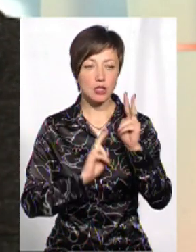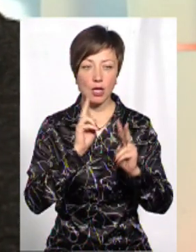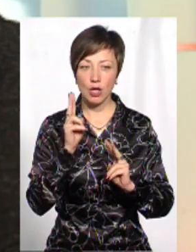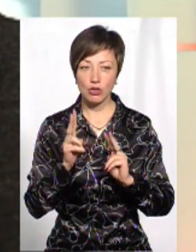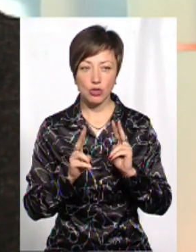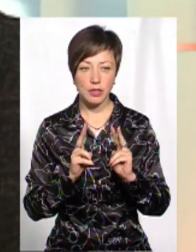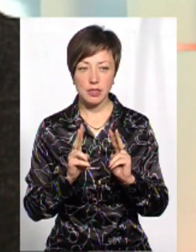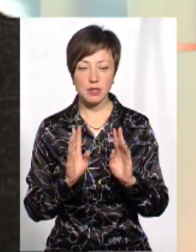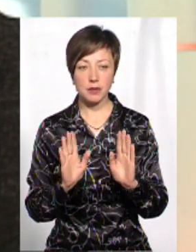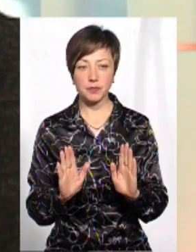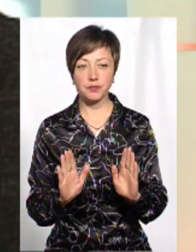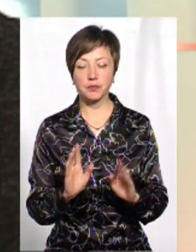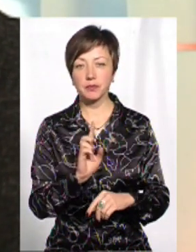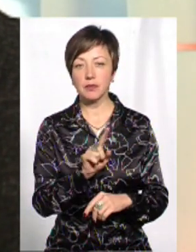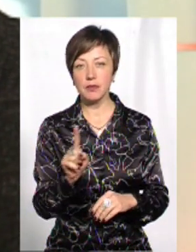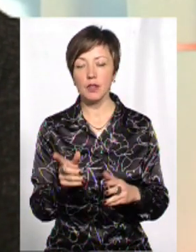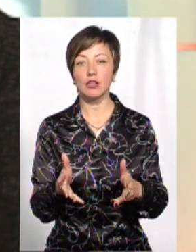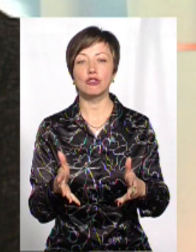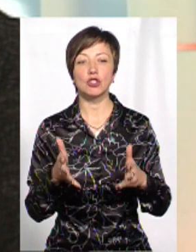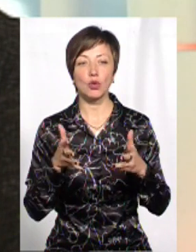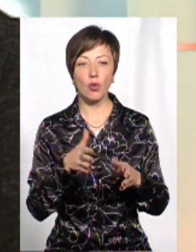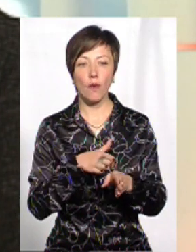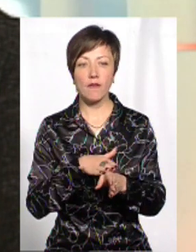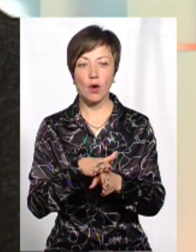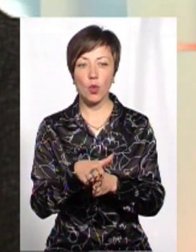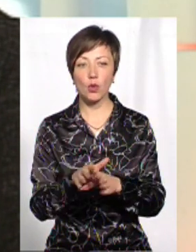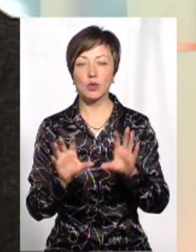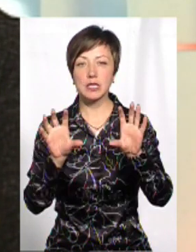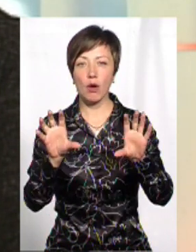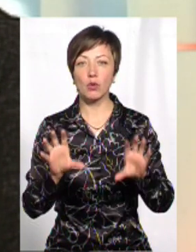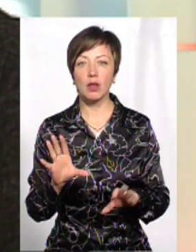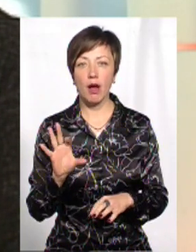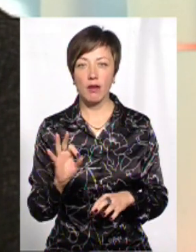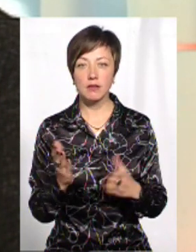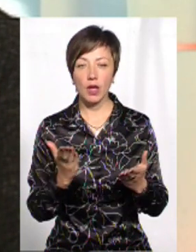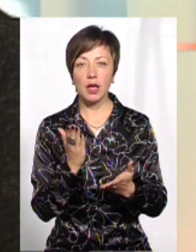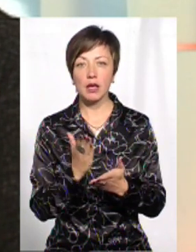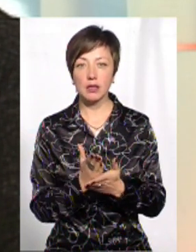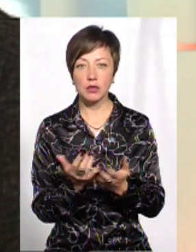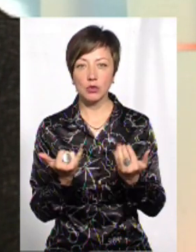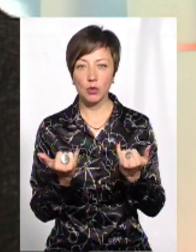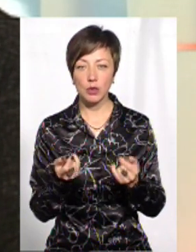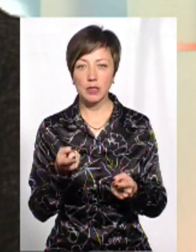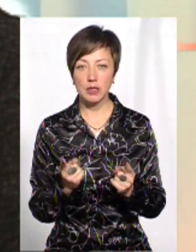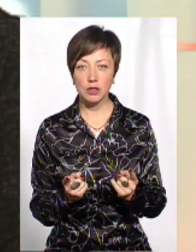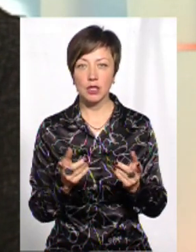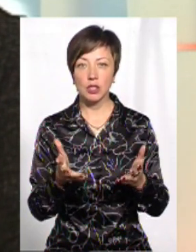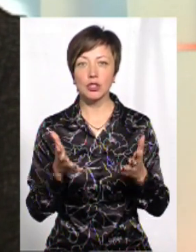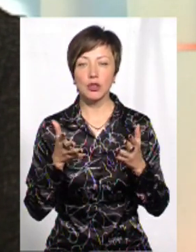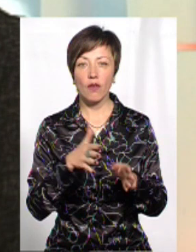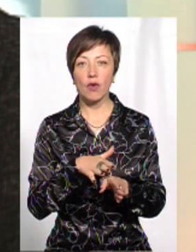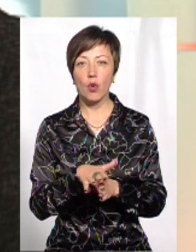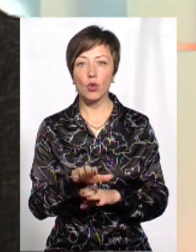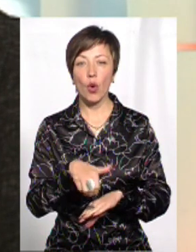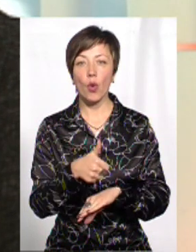скаржиться. Вони чітко виконують законодавство, яке сьогодні є дійсним. Вони чітко